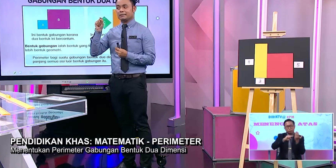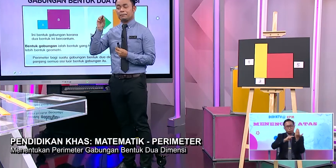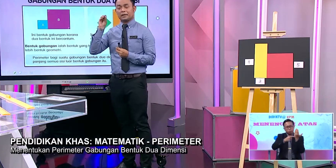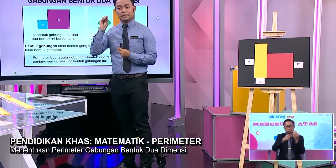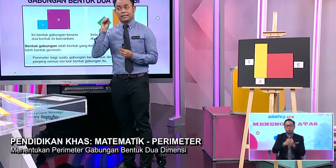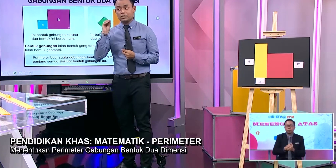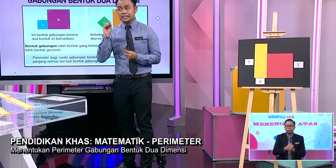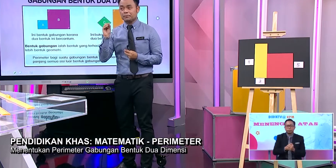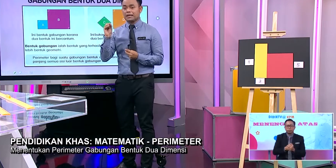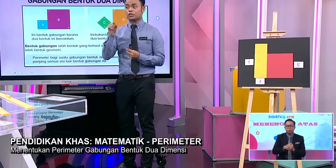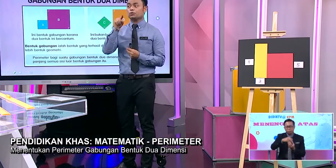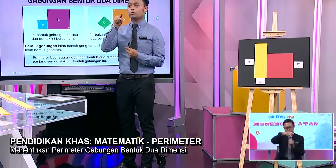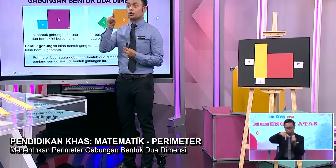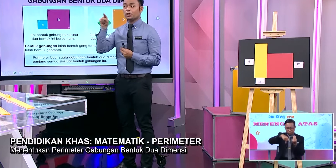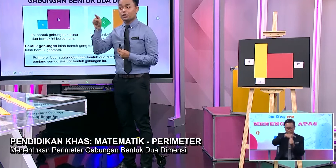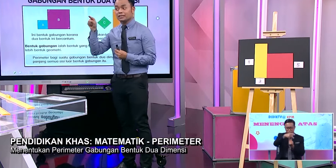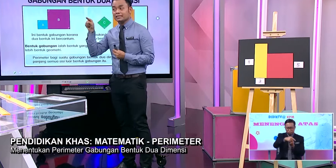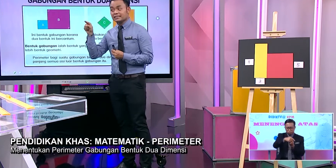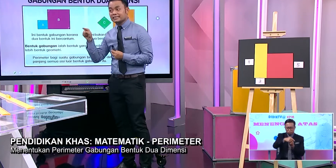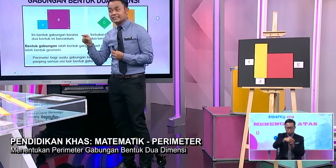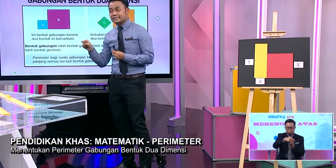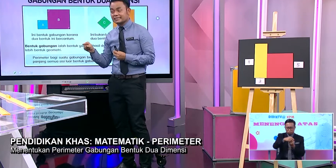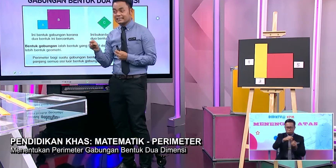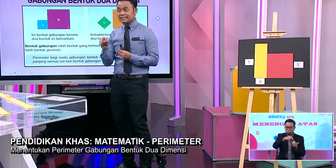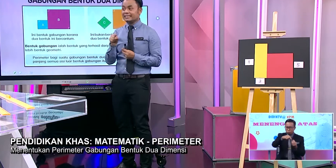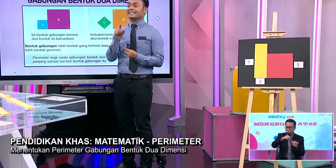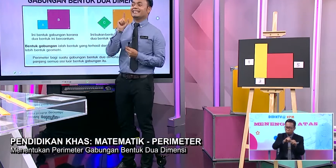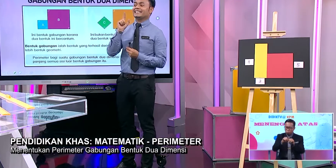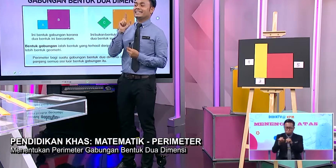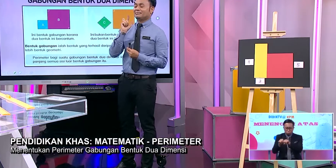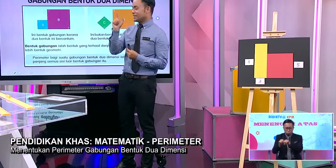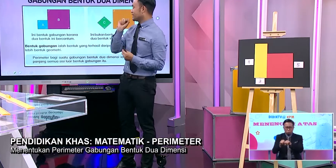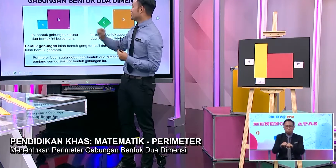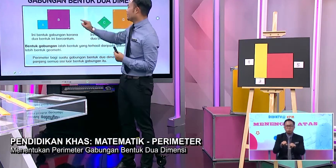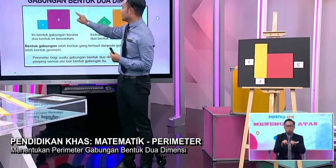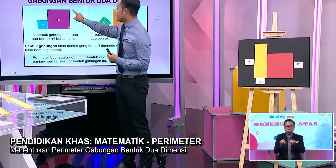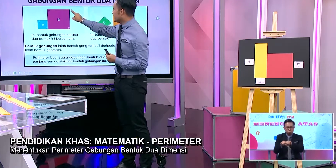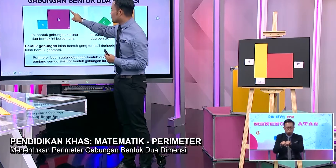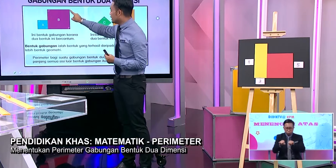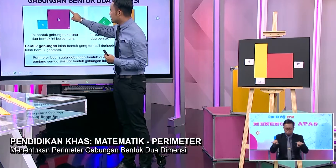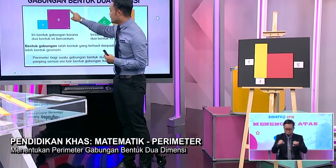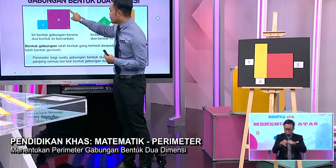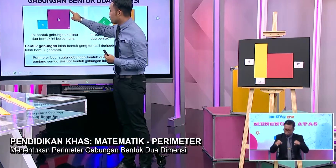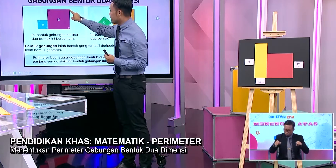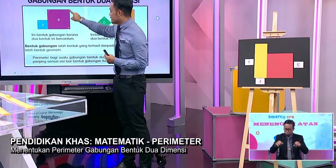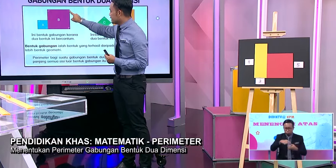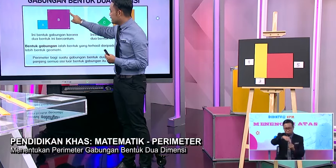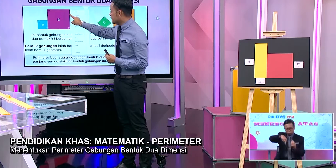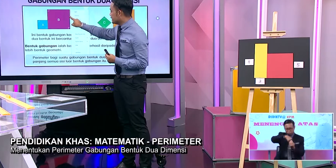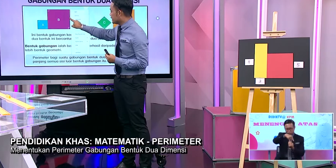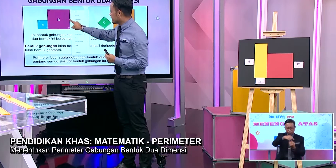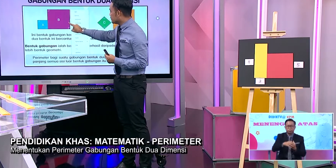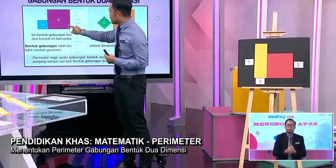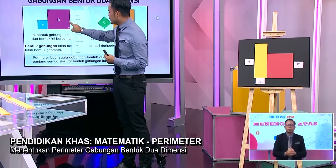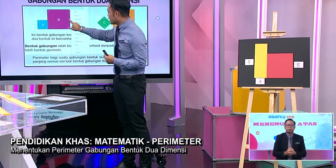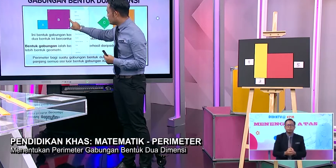permulaan krim itu sendiri bermaksud ukulele atau kelilingi itu Rocky jadi ketemu dengan titik permulaan disini